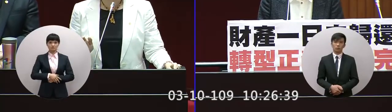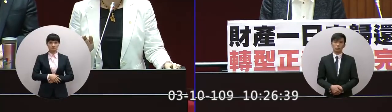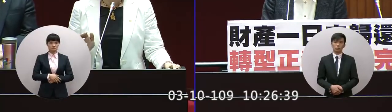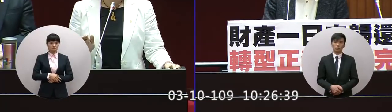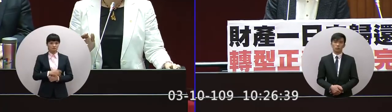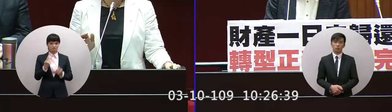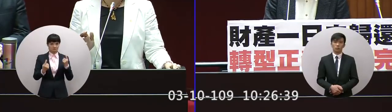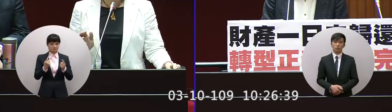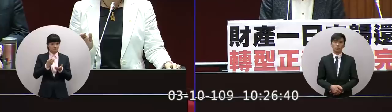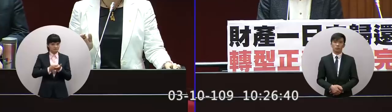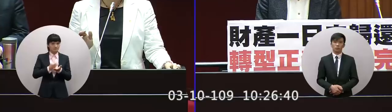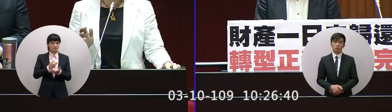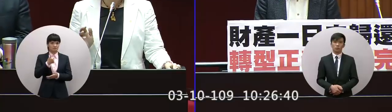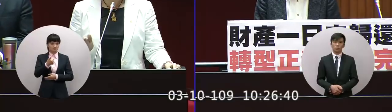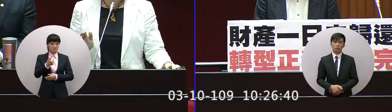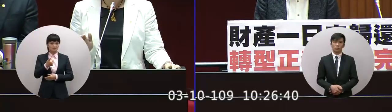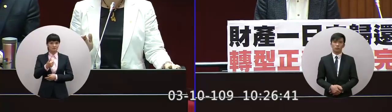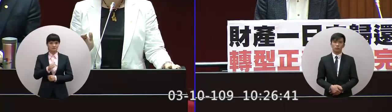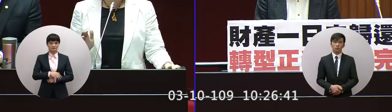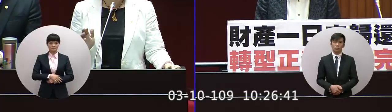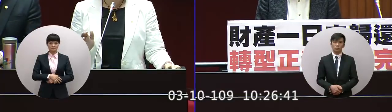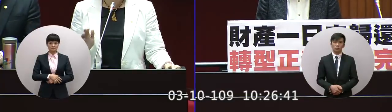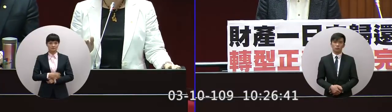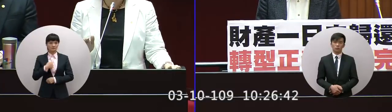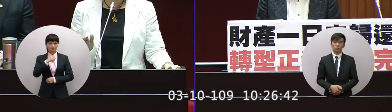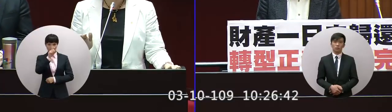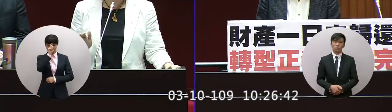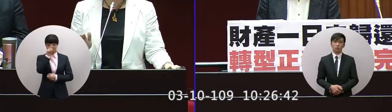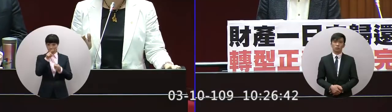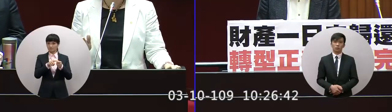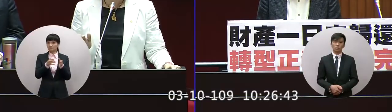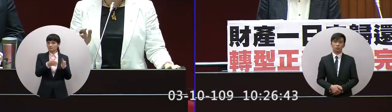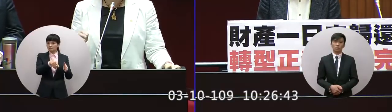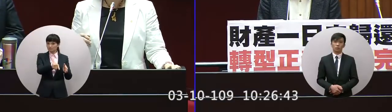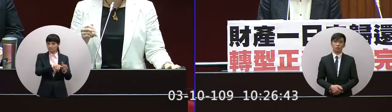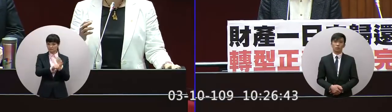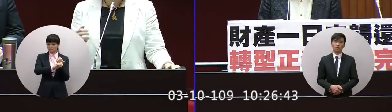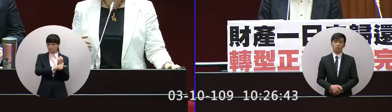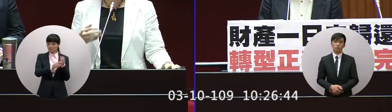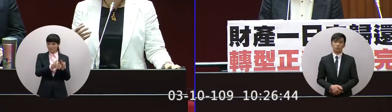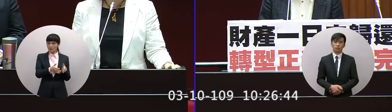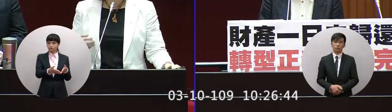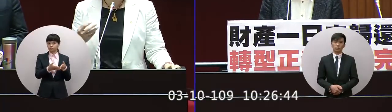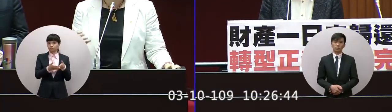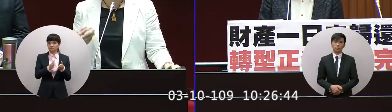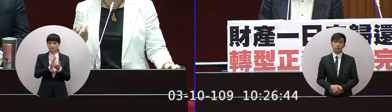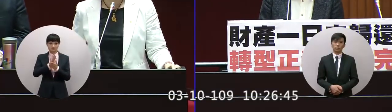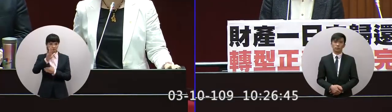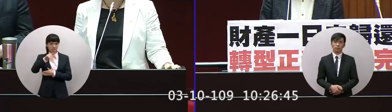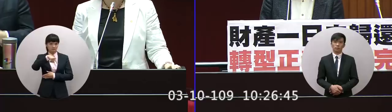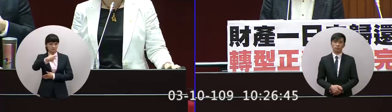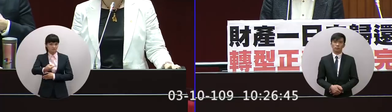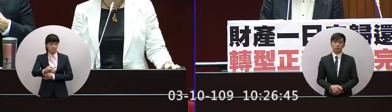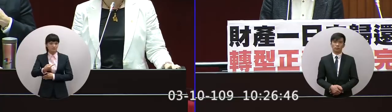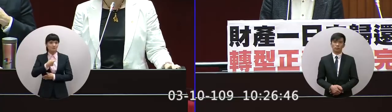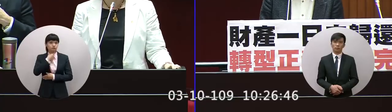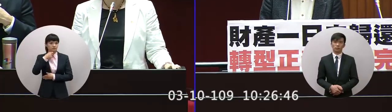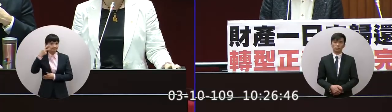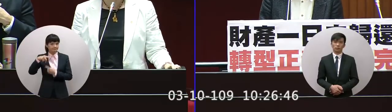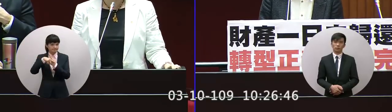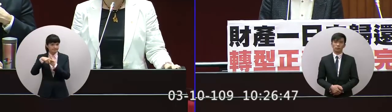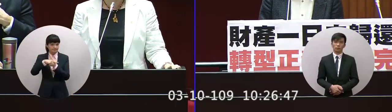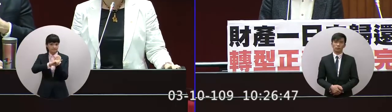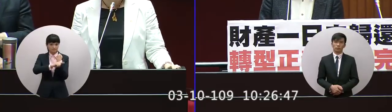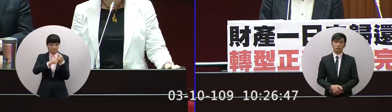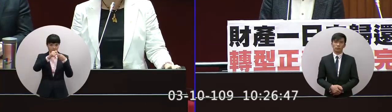方向，那我们也希望就是说能够朝这方向去，接下来能够去研拟就是这个法